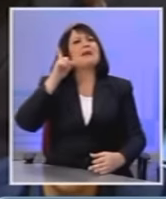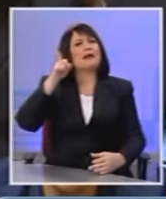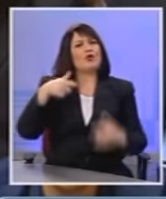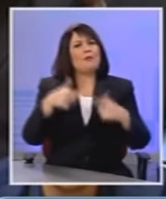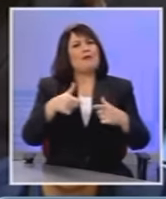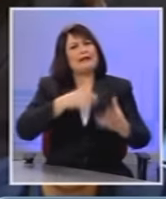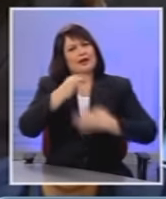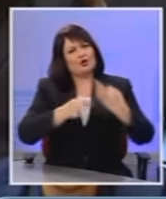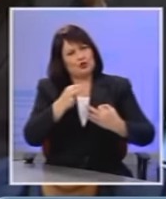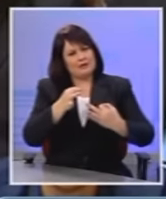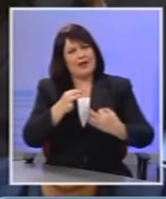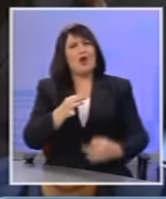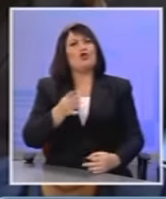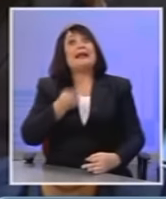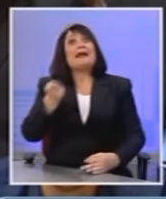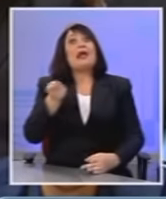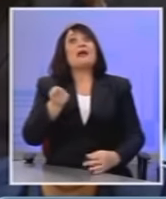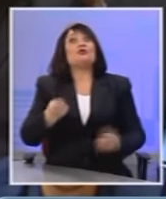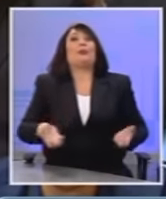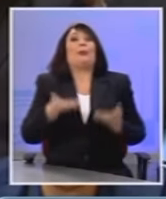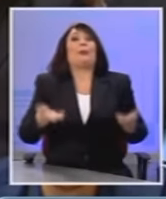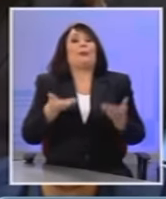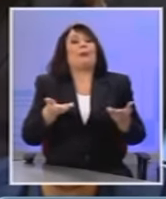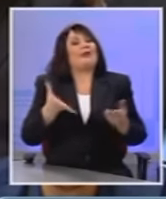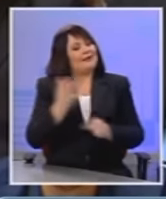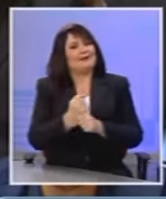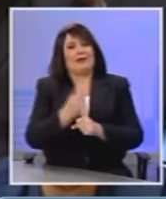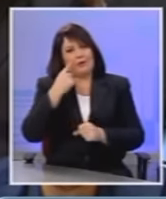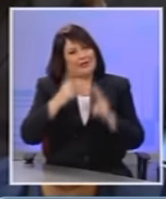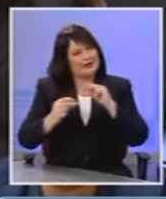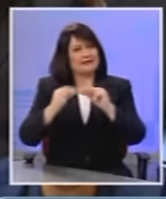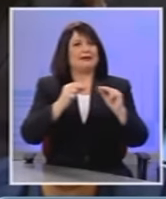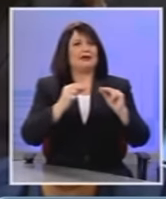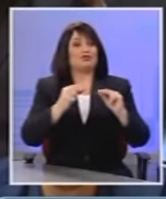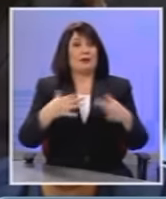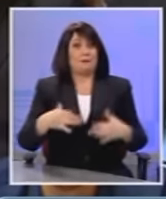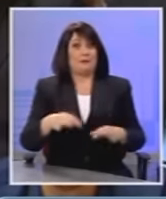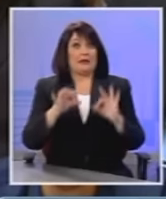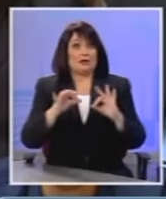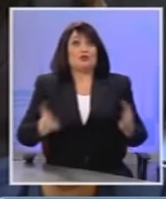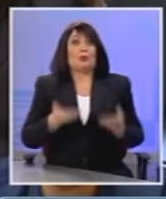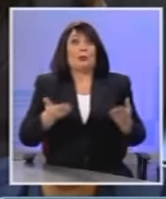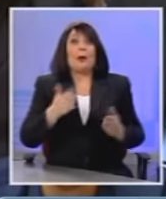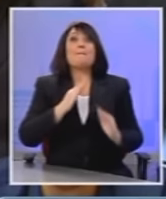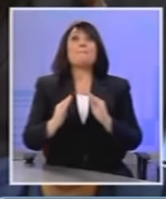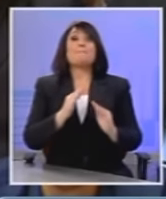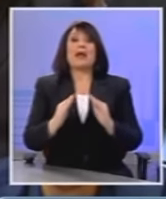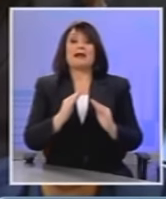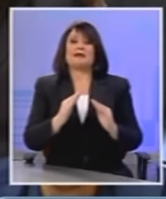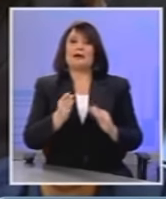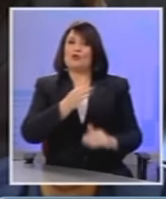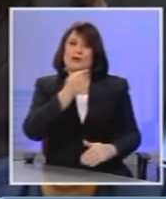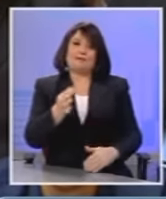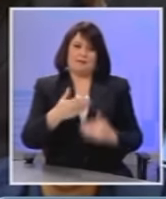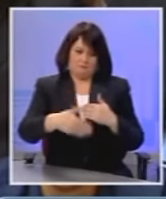Επιμελητήριο. Μάλιστα, αυτή η ελάφρυνση του χρέους θα αρχίσει από το Μάρτιο, όπως